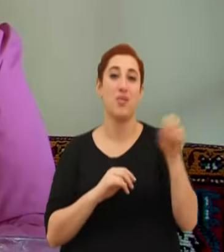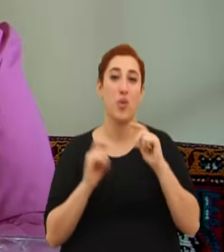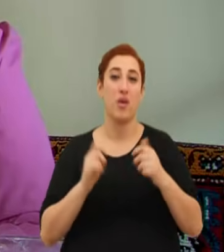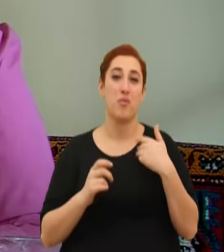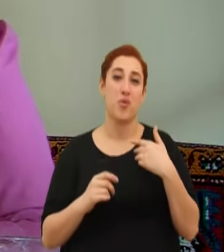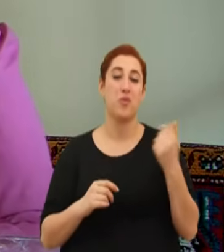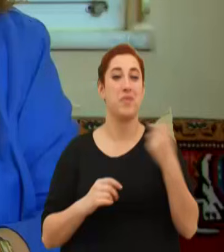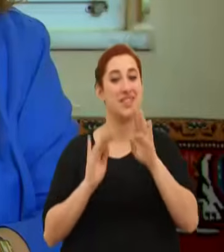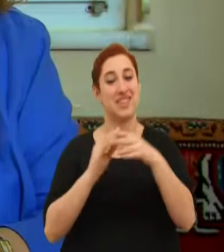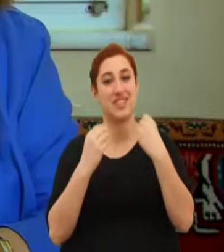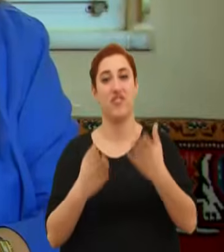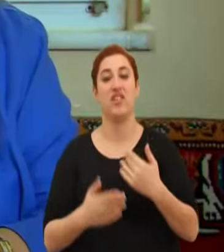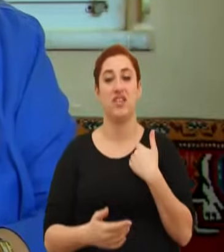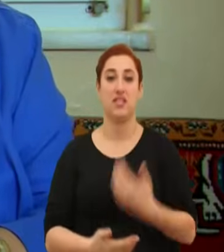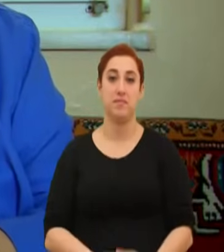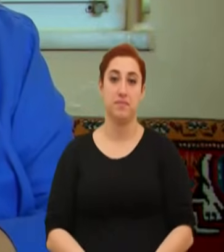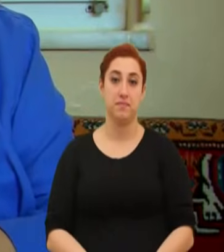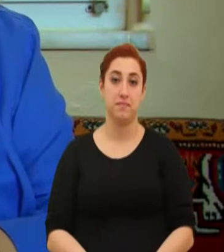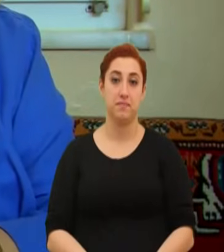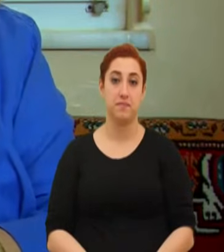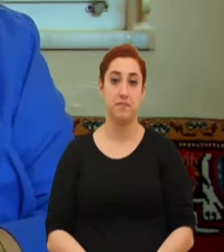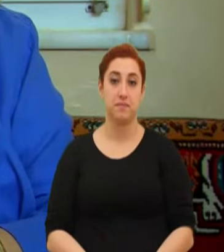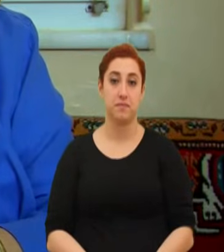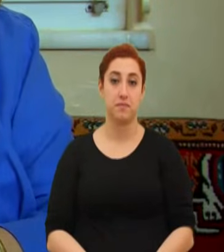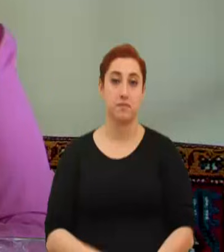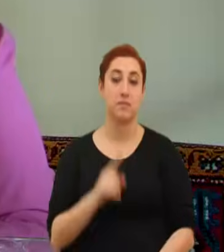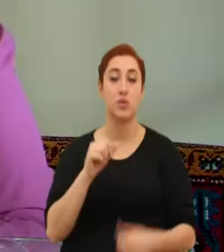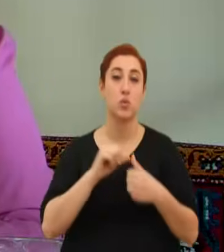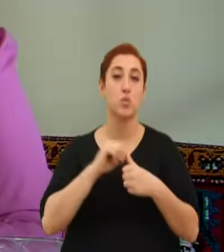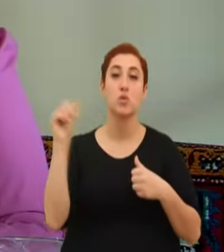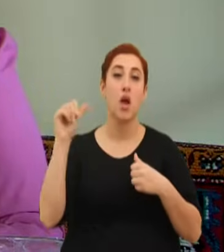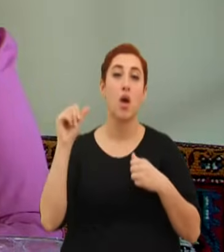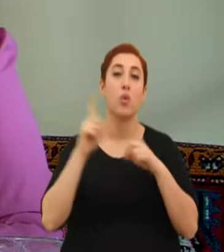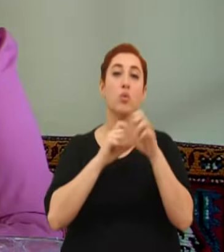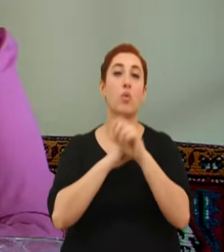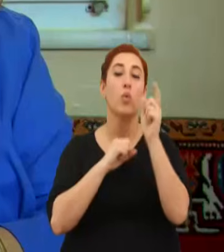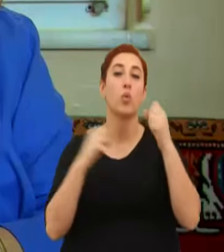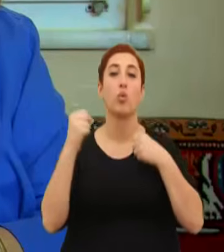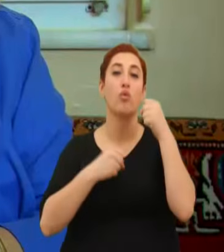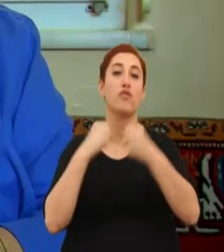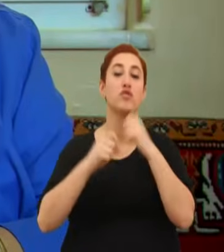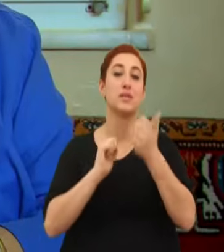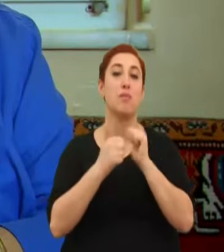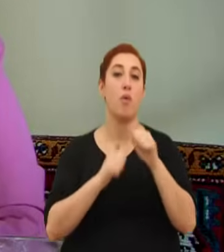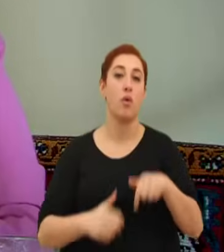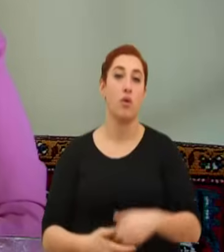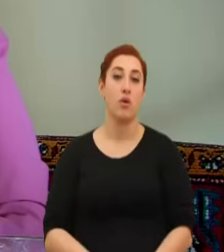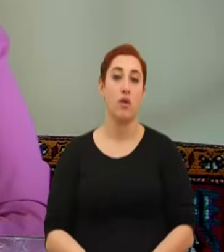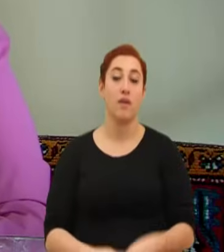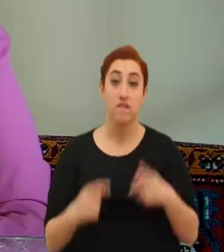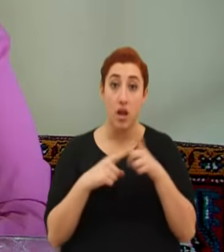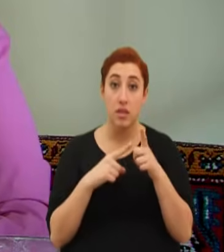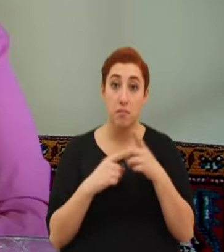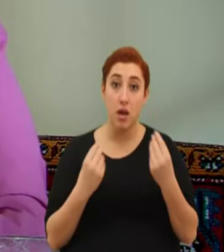işte. Biraz destek olurdum. Bir uzak doğu dövüş sporu.